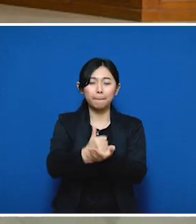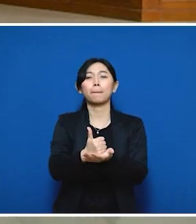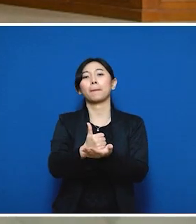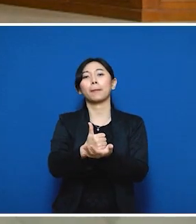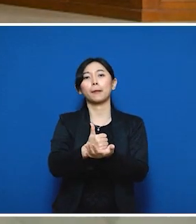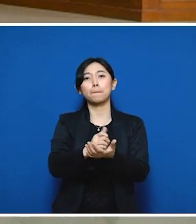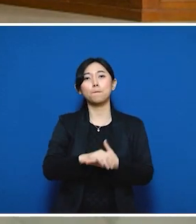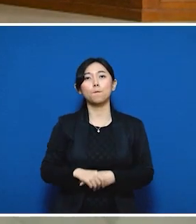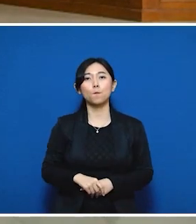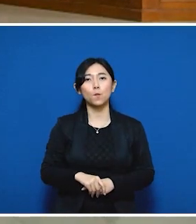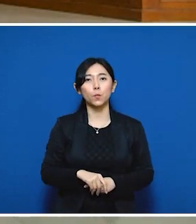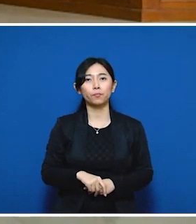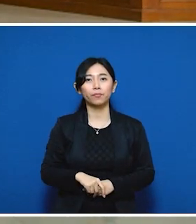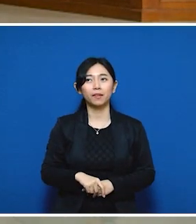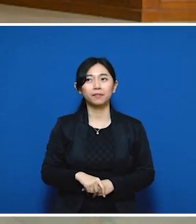Amin.